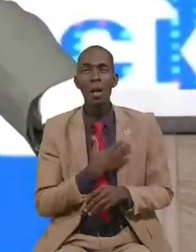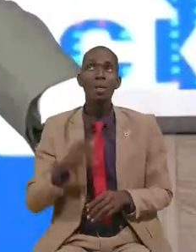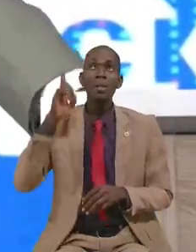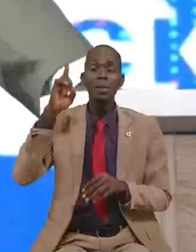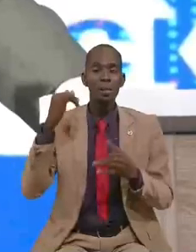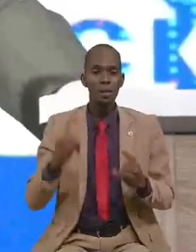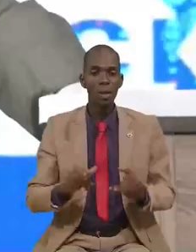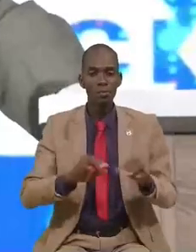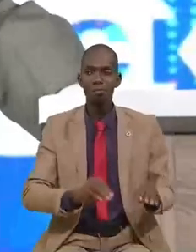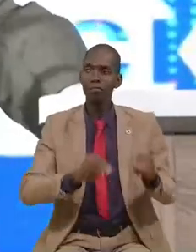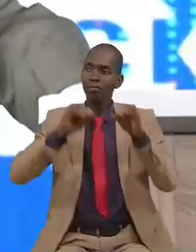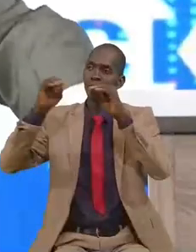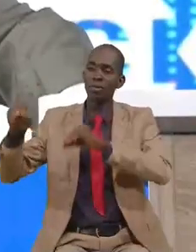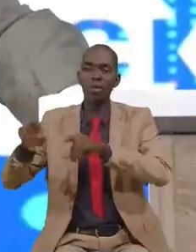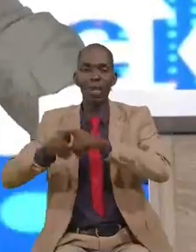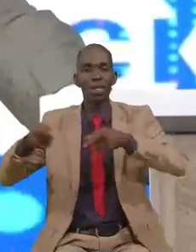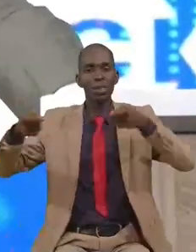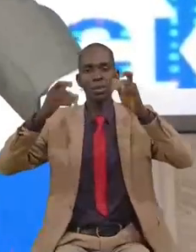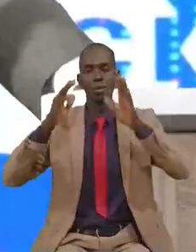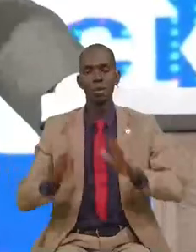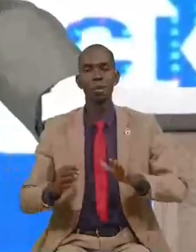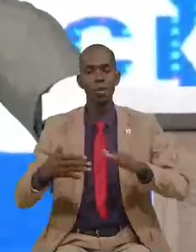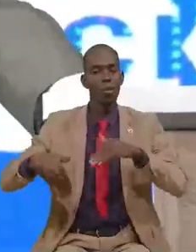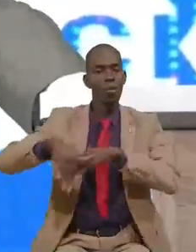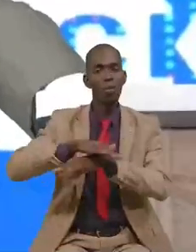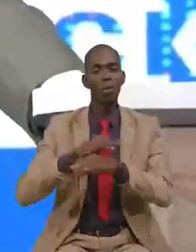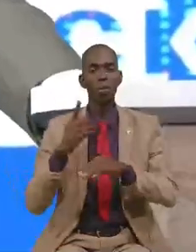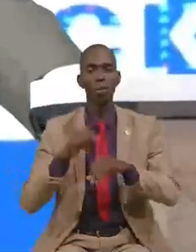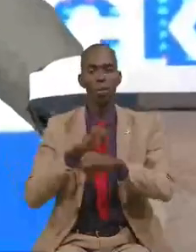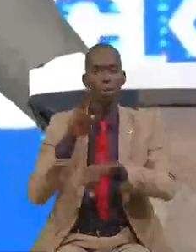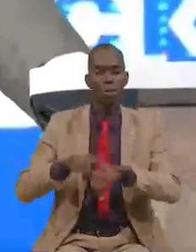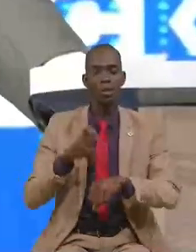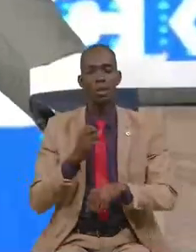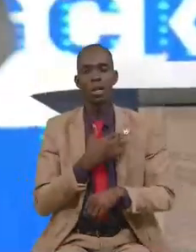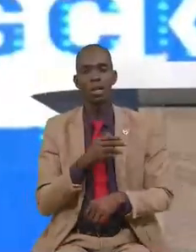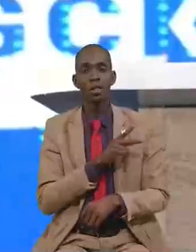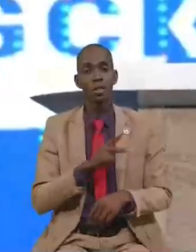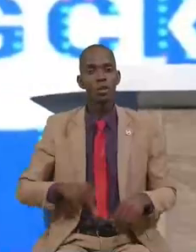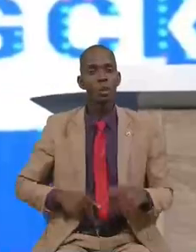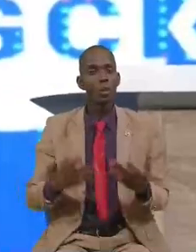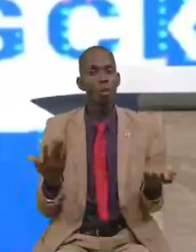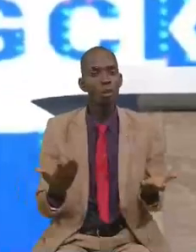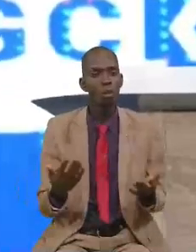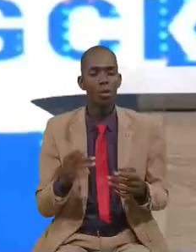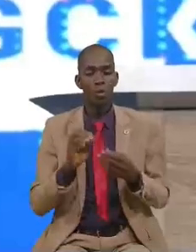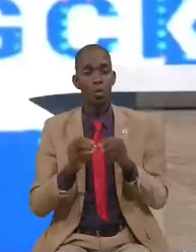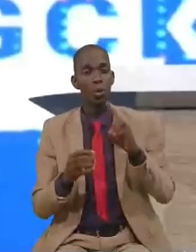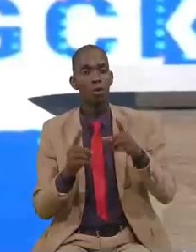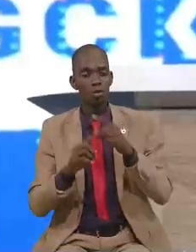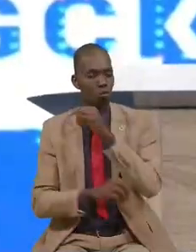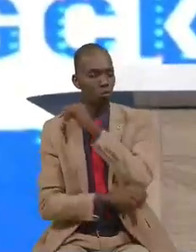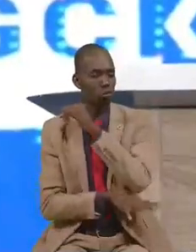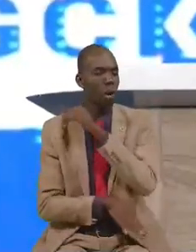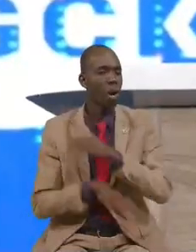Et t'établit sur les nations et sur les royaumes. Premièrement, pour que tu arraches tout ce que Dieu n'a